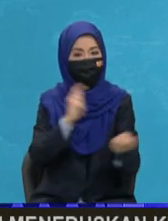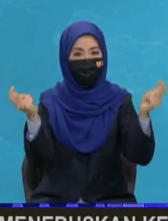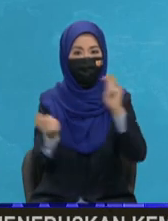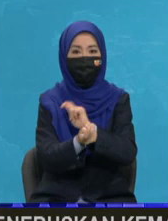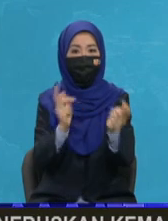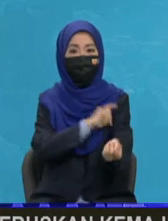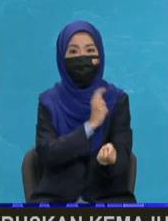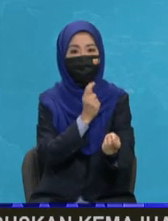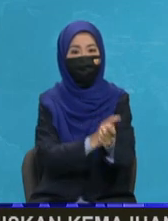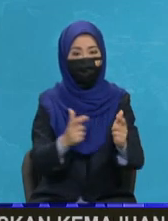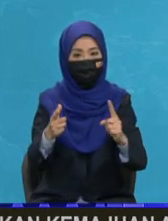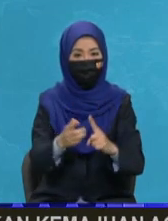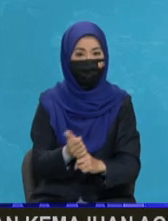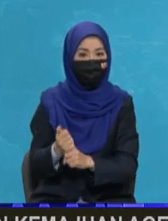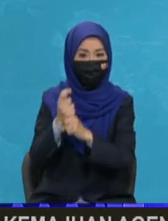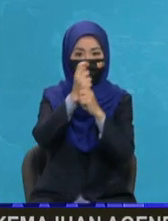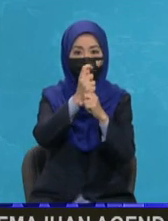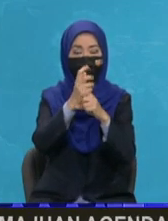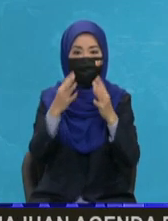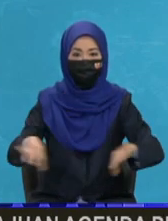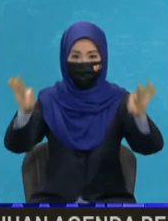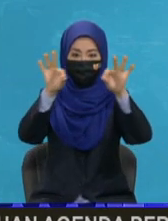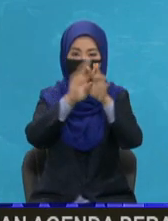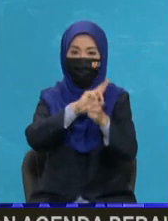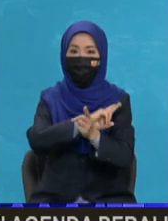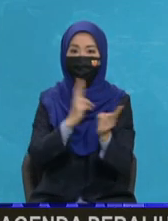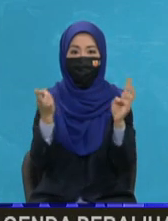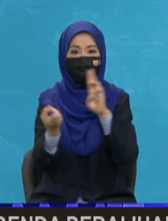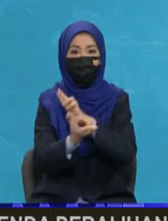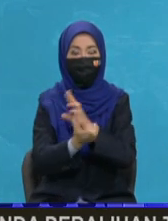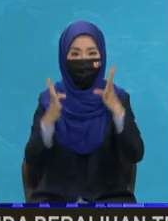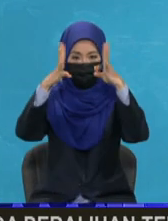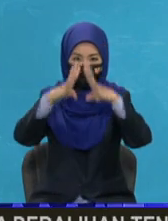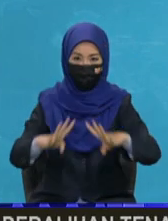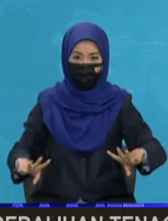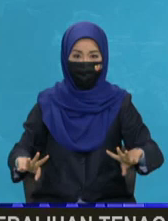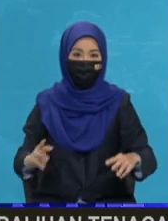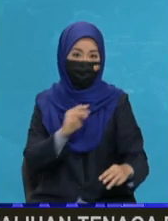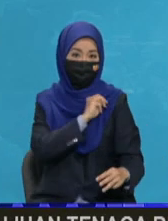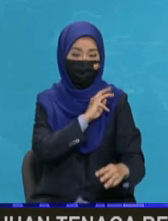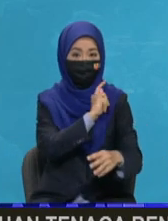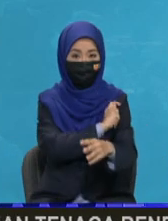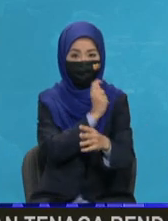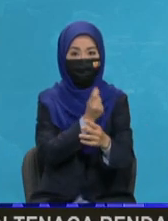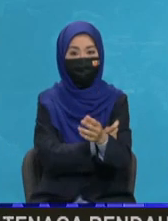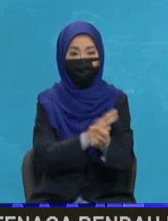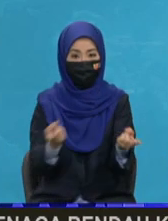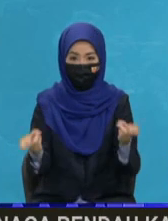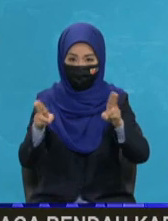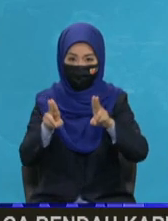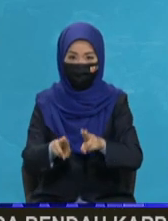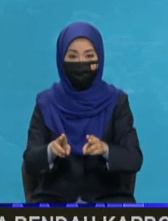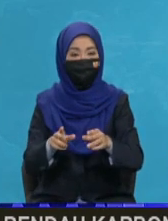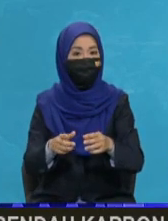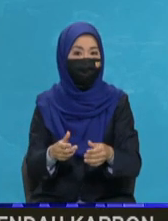menandakan tonggak penting bagi evolusi kerjasama tenaga ASEAN menurut Menteri Tenaga deklarasi tersebut